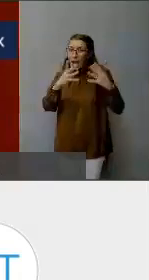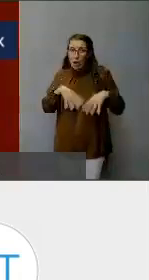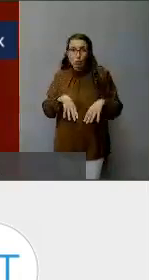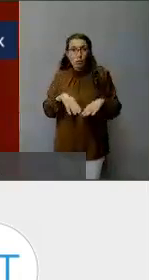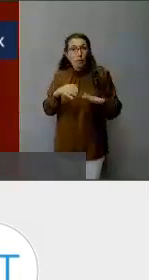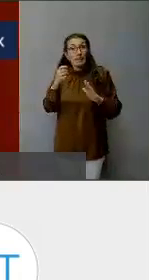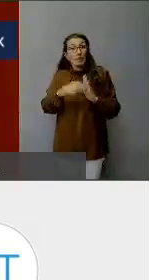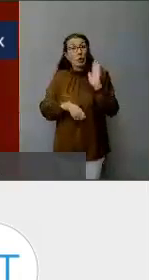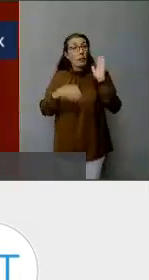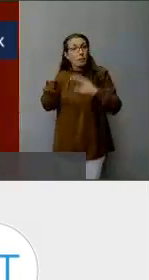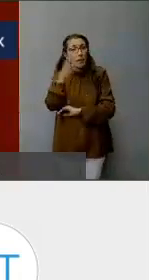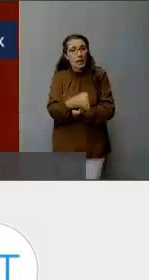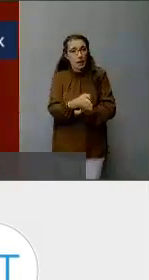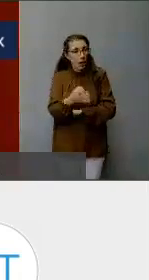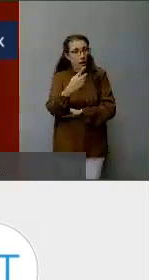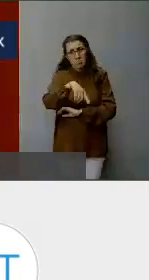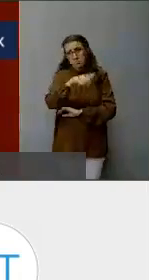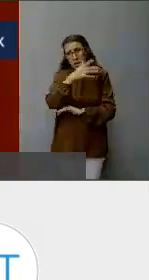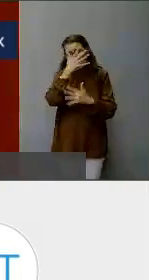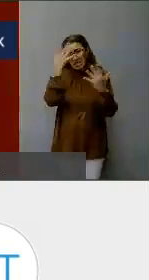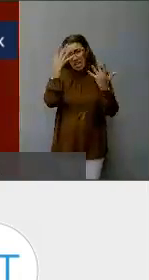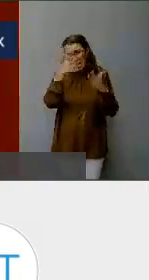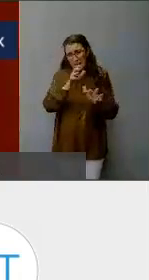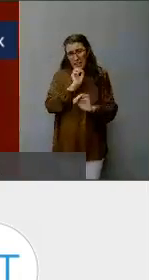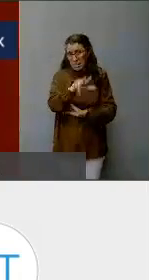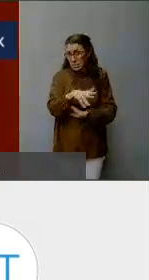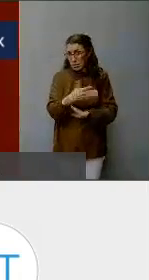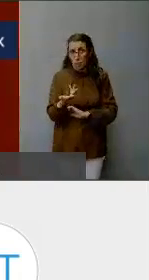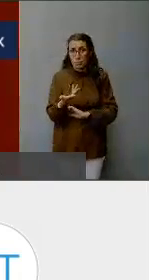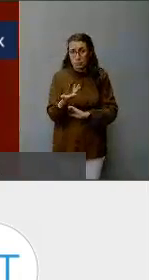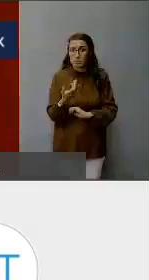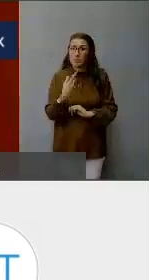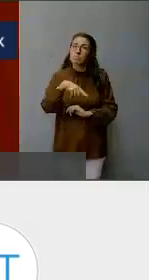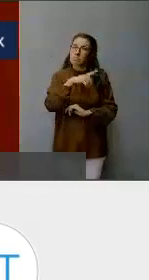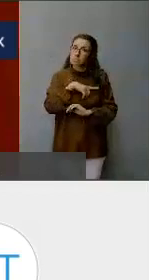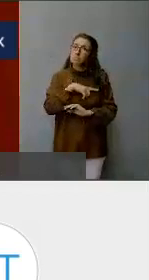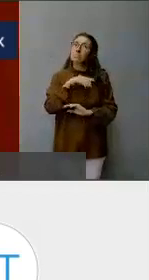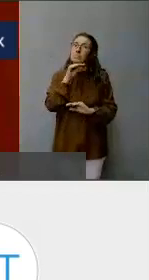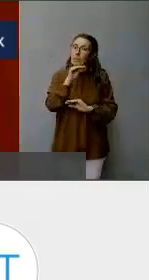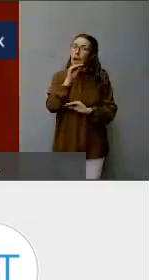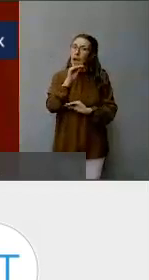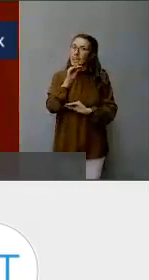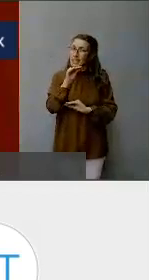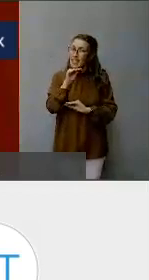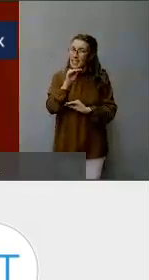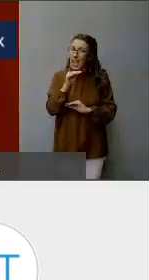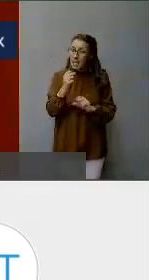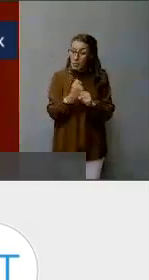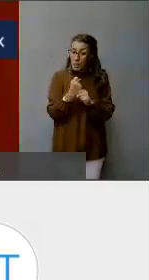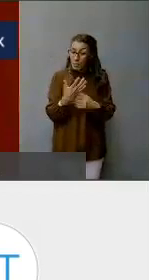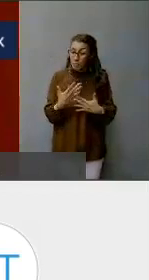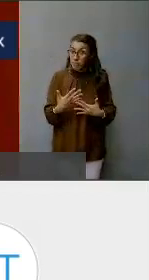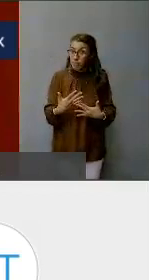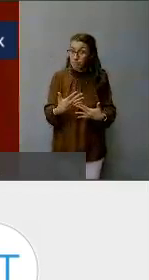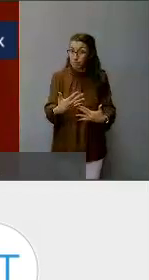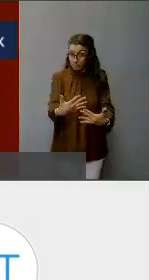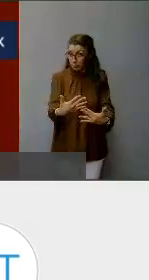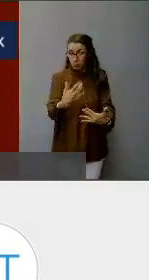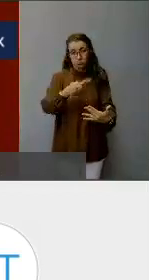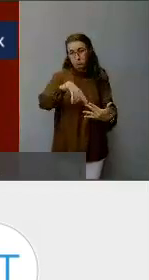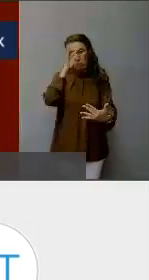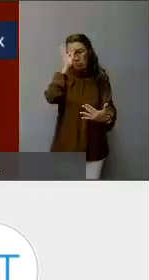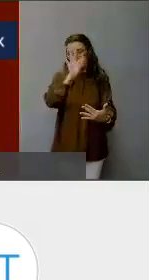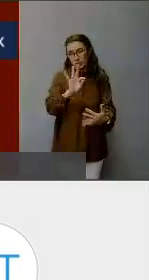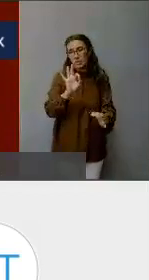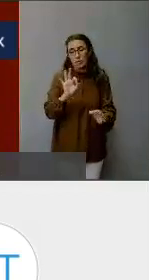questo l'abbiamo chiarito molto bene abbiamo chiesto di rinforzare le maestranze e quindi insomma l'obiettivo conferma è quello di chiudere